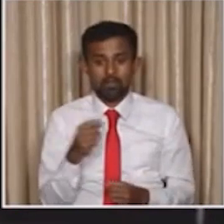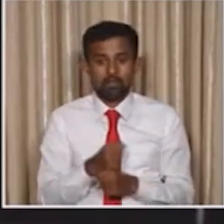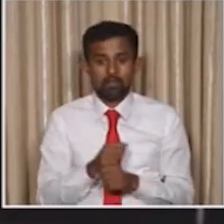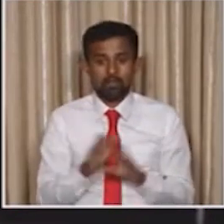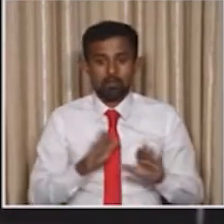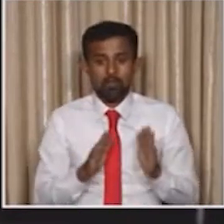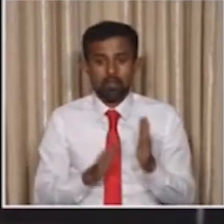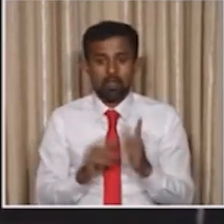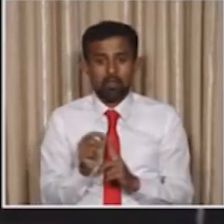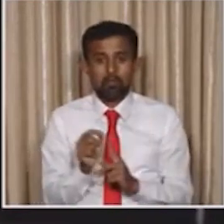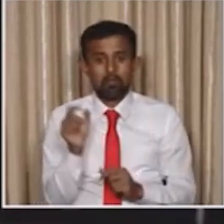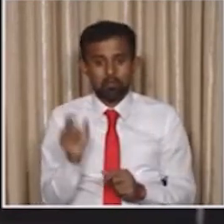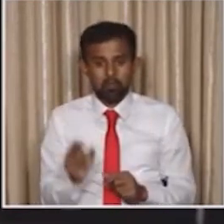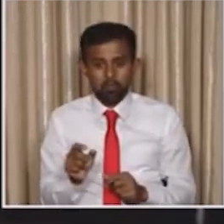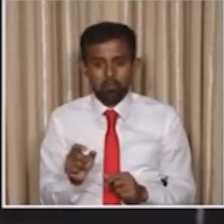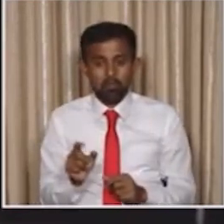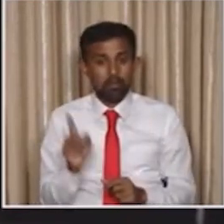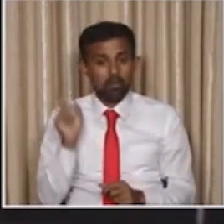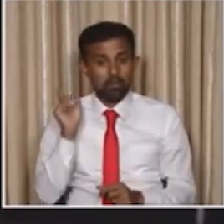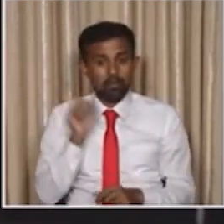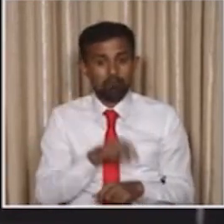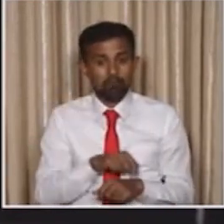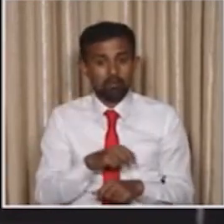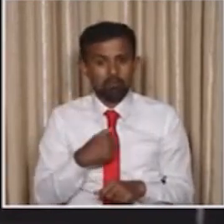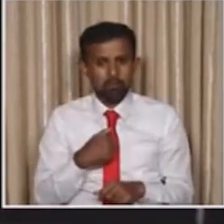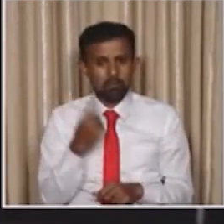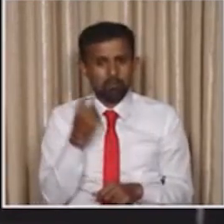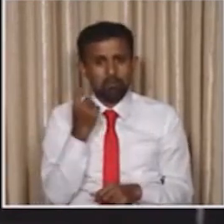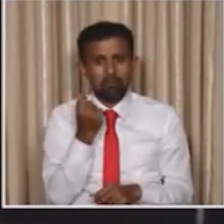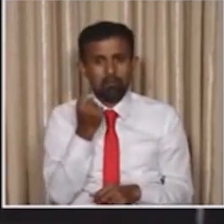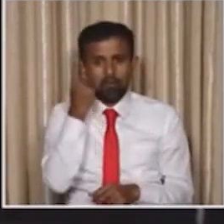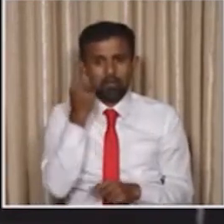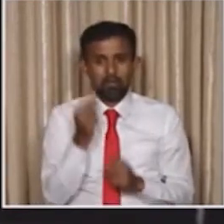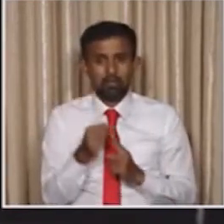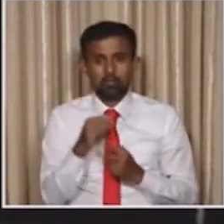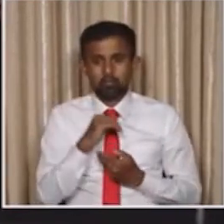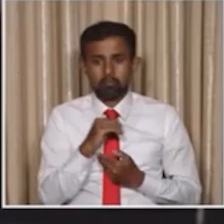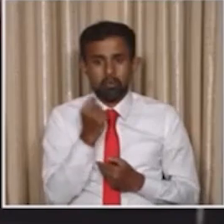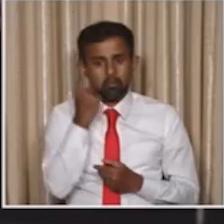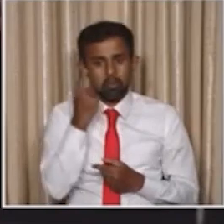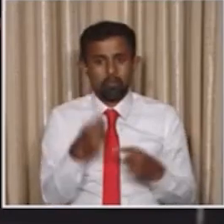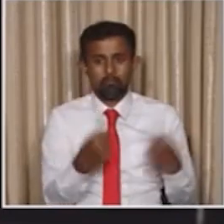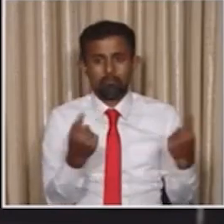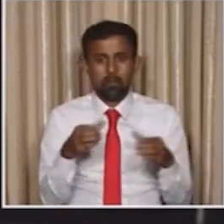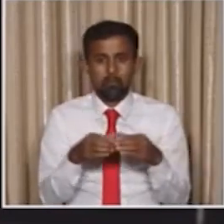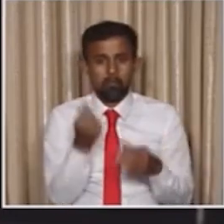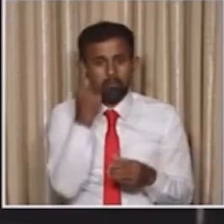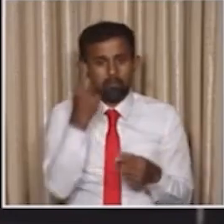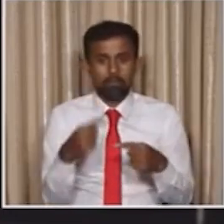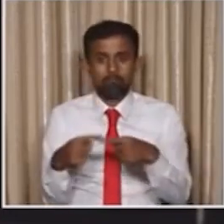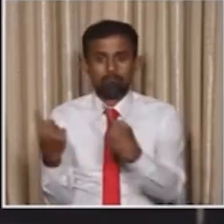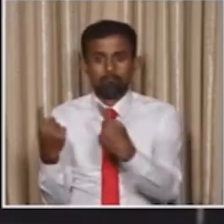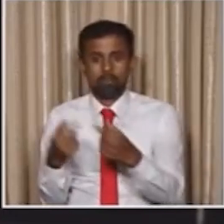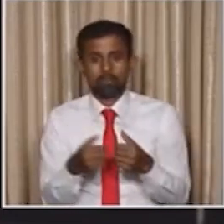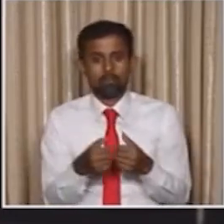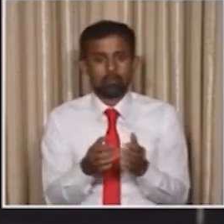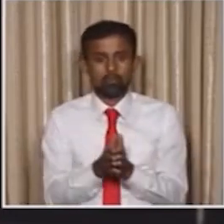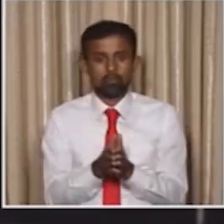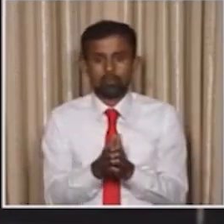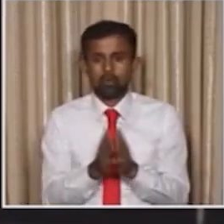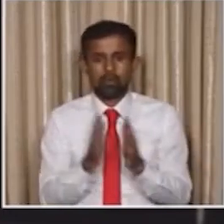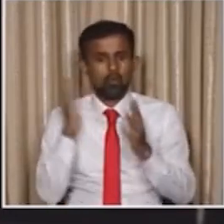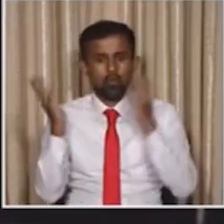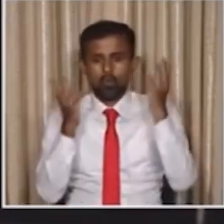පරිපාලන ඇමතිවරයා. ඒ අවස්ථාවේ සිට මම දරන මතය පුජ්‍යලික මතය වෙනස්, පක්ෂ මතය වෙනස්. ස්වාධීන කියලා